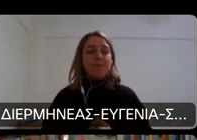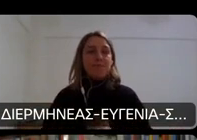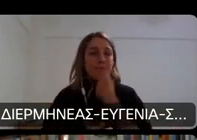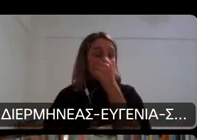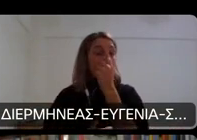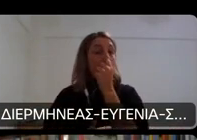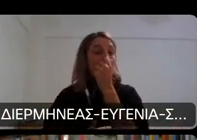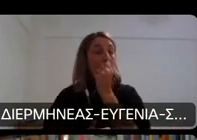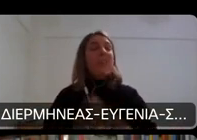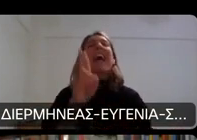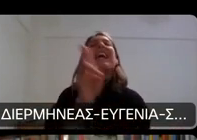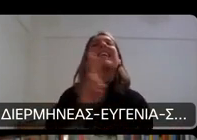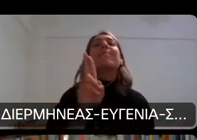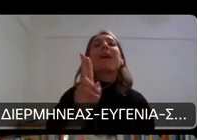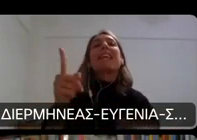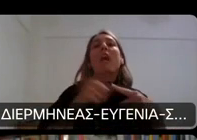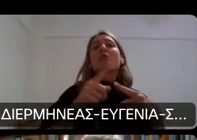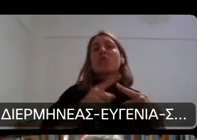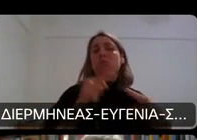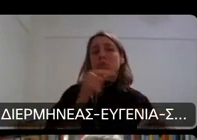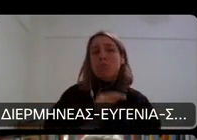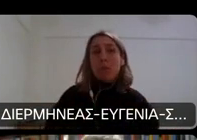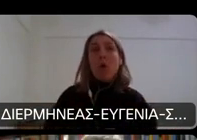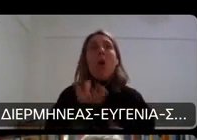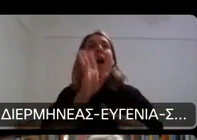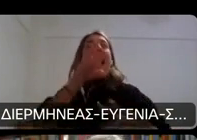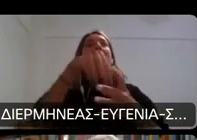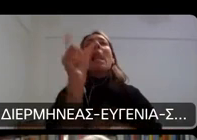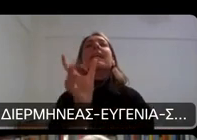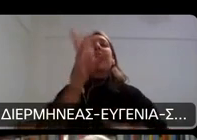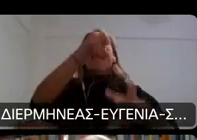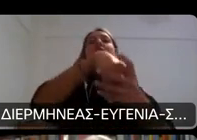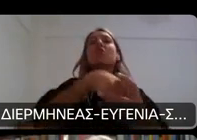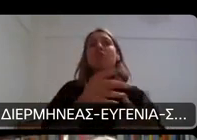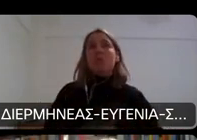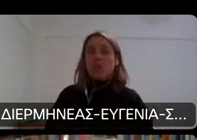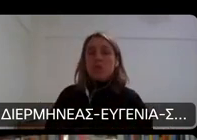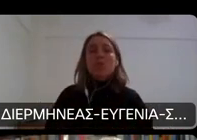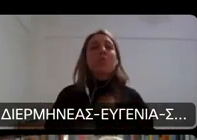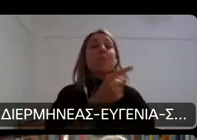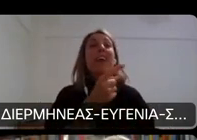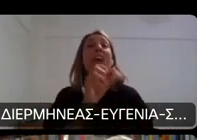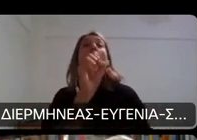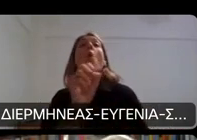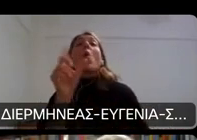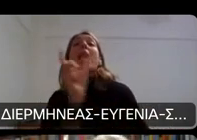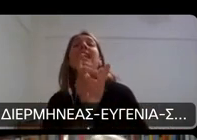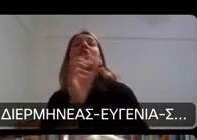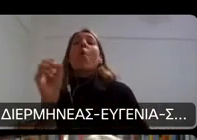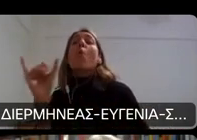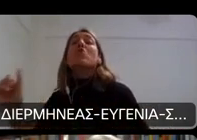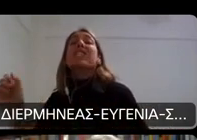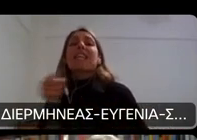σε ρηματικούς τύπους εντάσσεων σωματώνω και σε ουσιαστικά ουσιαστικοποιήσεις που δηλώνουν καλυμμένες